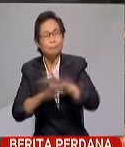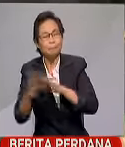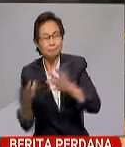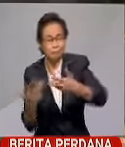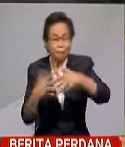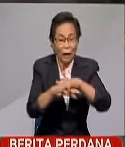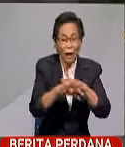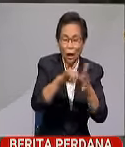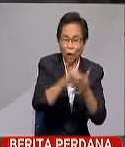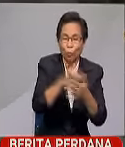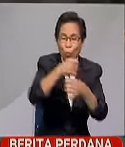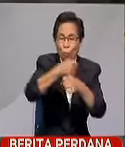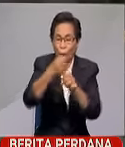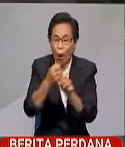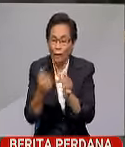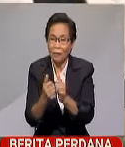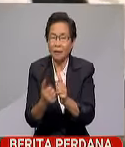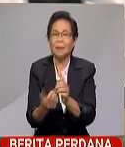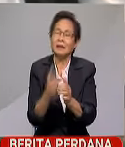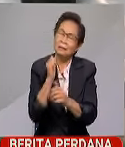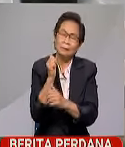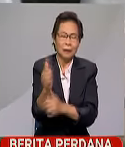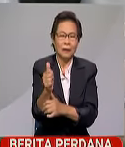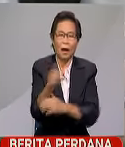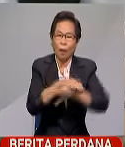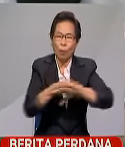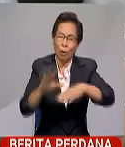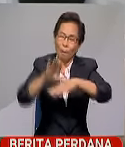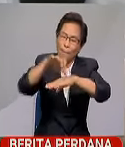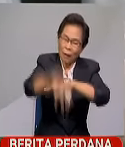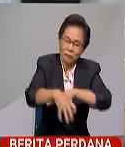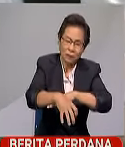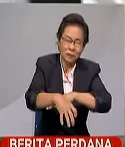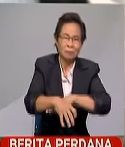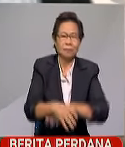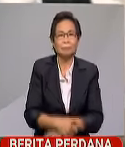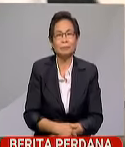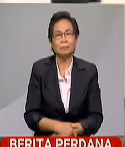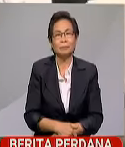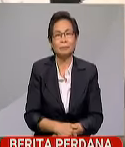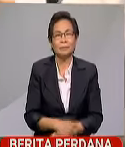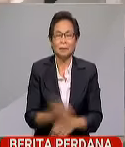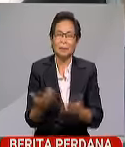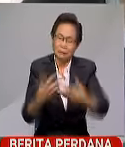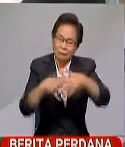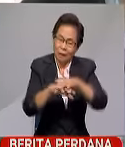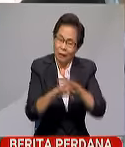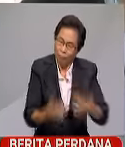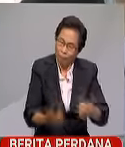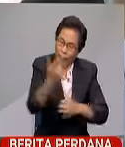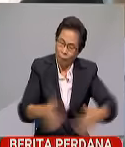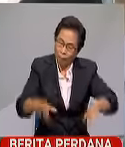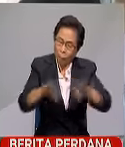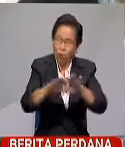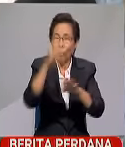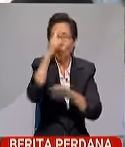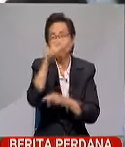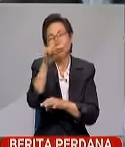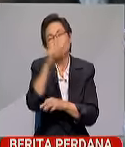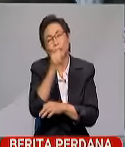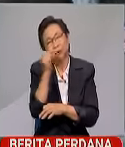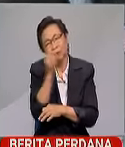kolaborasi berkenaan terhasil dengan semula jadi, bukan dipaksa mana-mana pihak. Keserasian amat penting untuk sesebuah lagu.